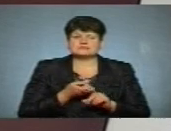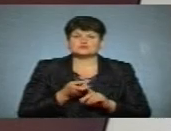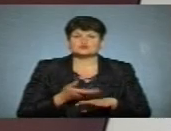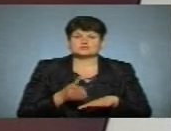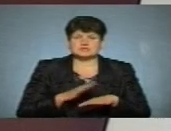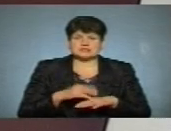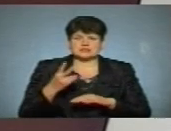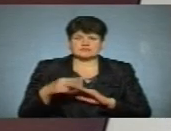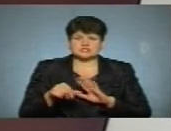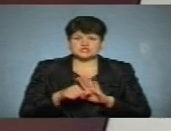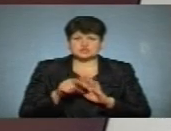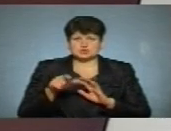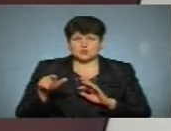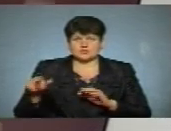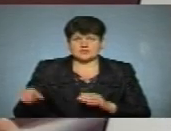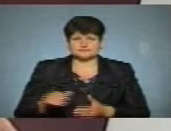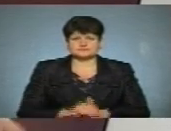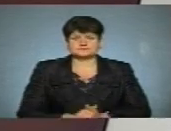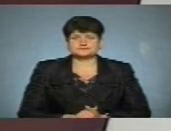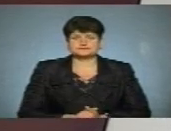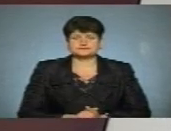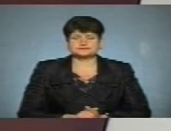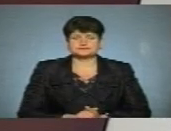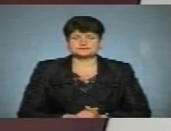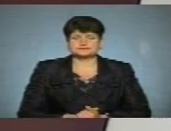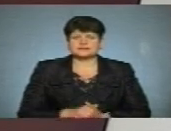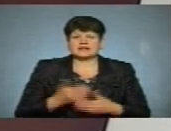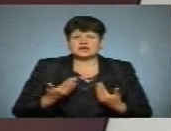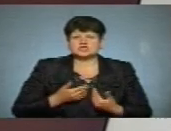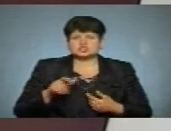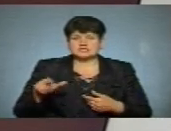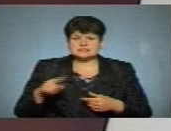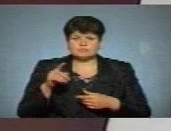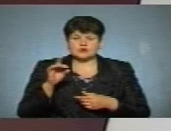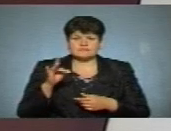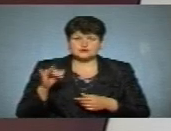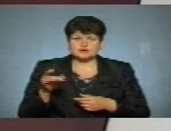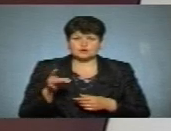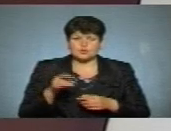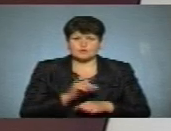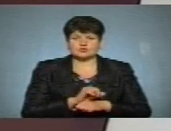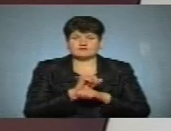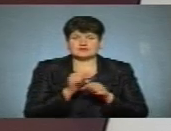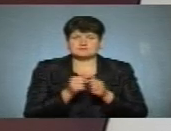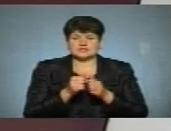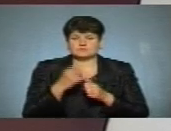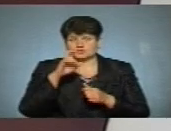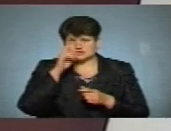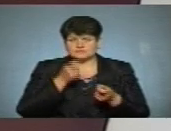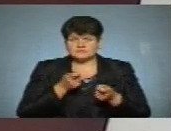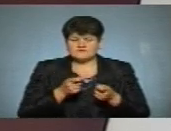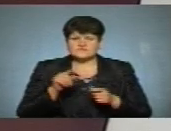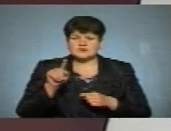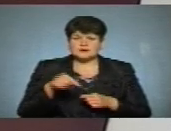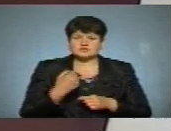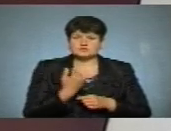коронавірусу 26 людей, каже Володимир Паничев. Жителі Зборівського району протестували біля облдержадміністрації. Вимагали,